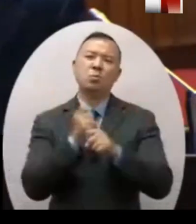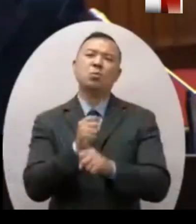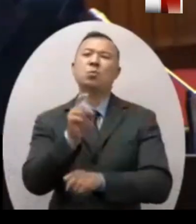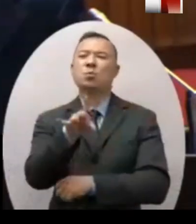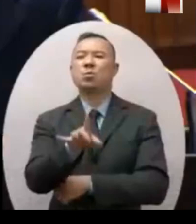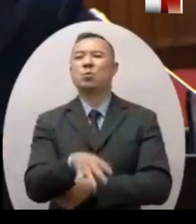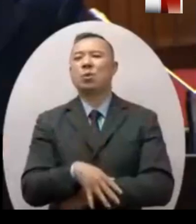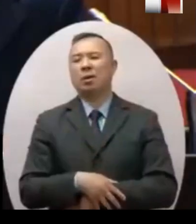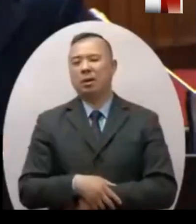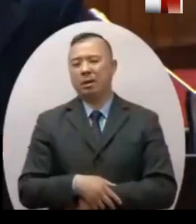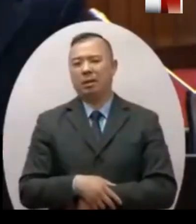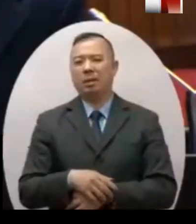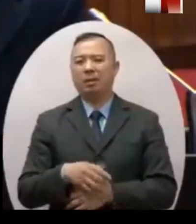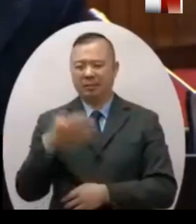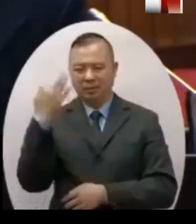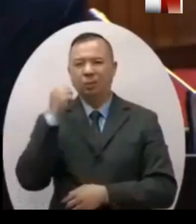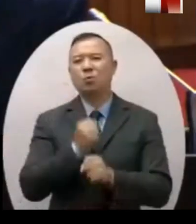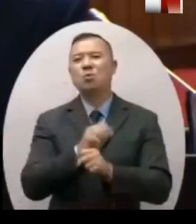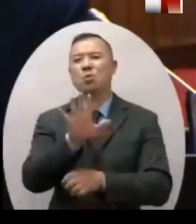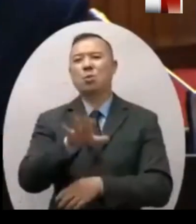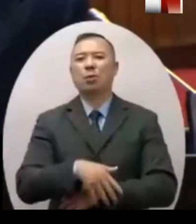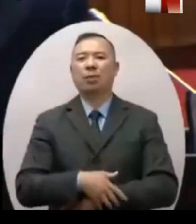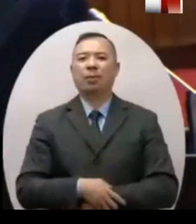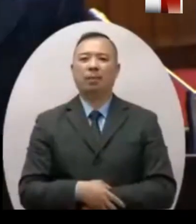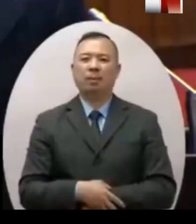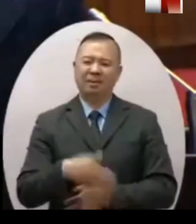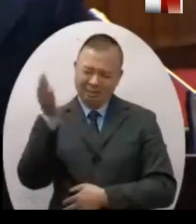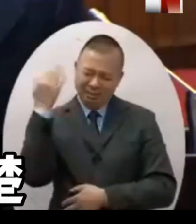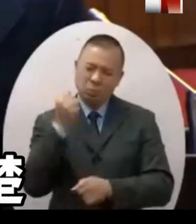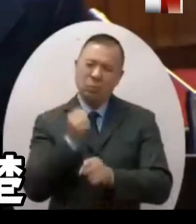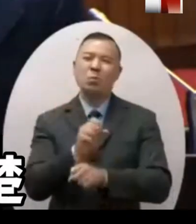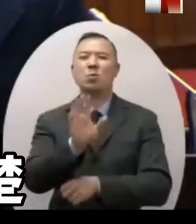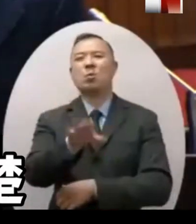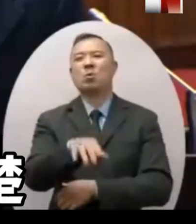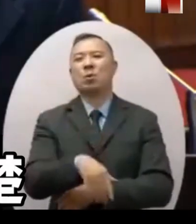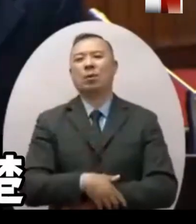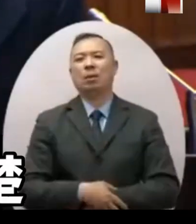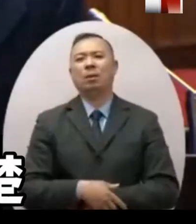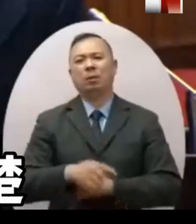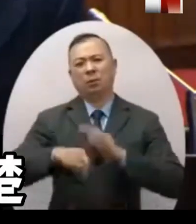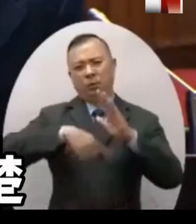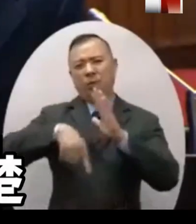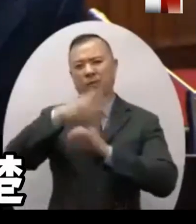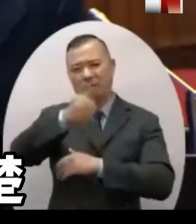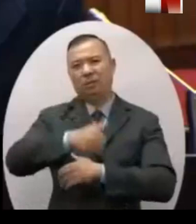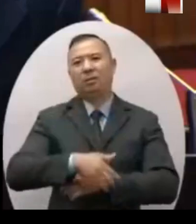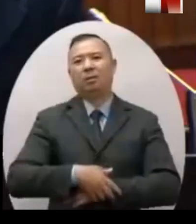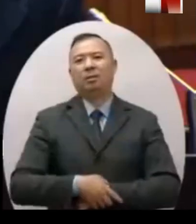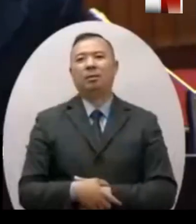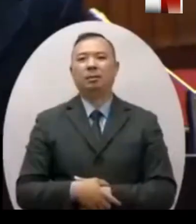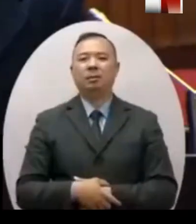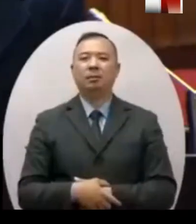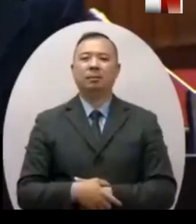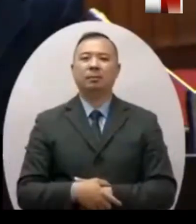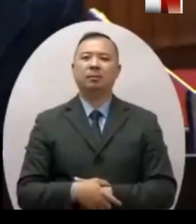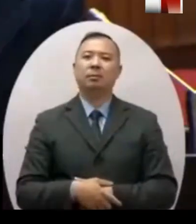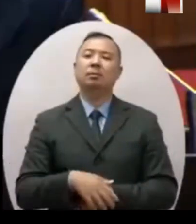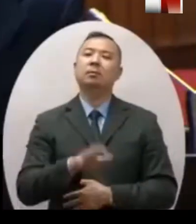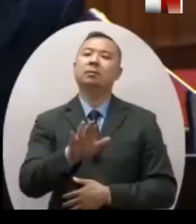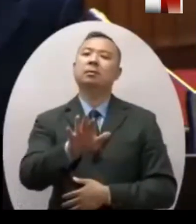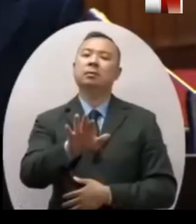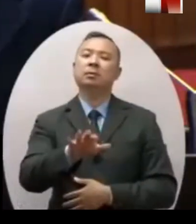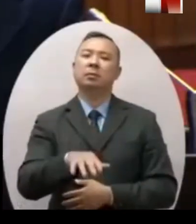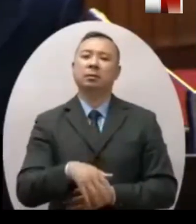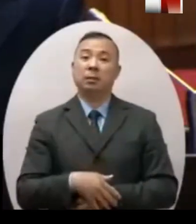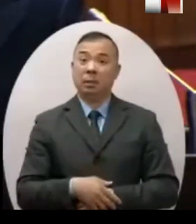们 那个平常都在做啦。 你是财政的专家嘛？ 那个平常都在做啦。 财政的专家，你很清楚这样分配是公平的吗？